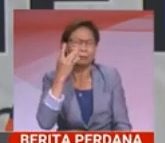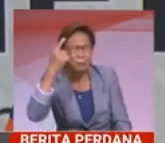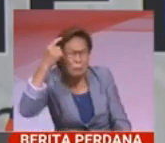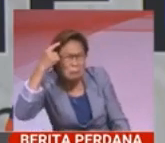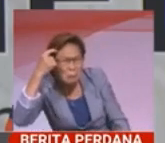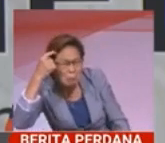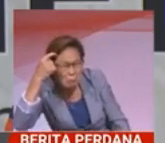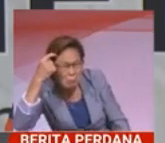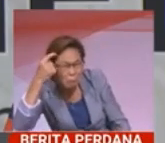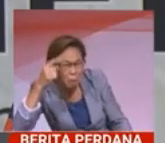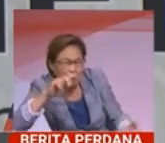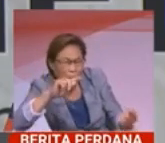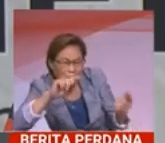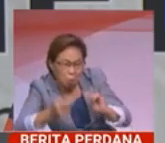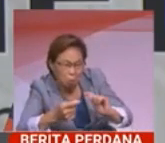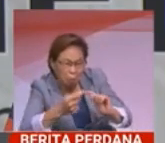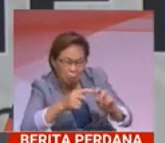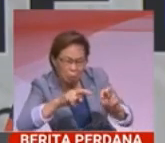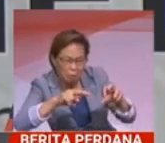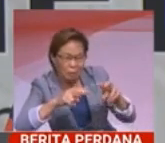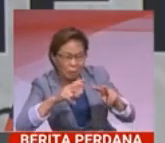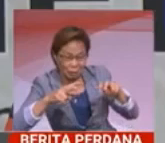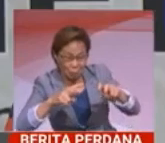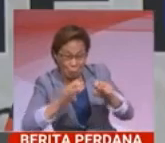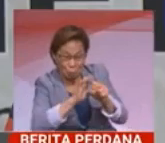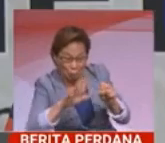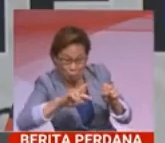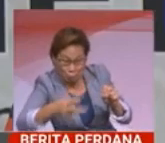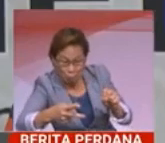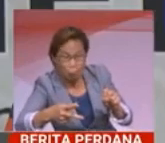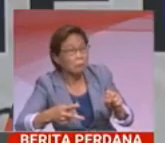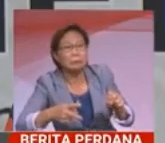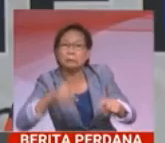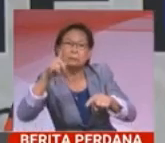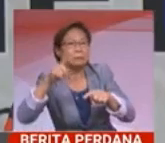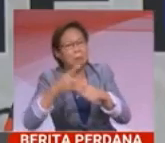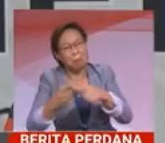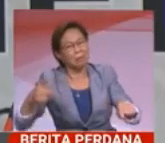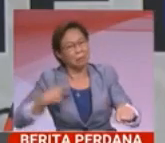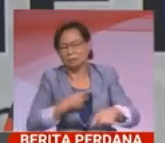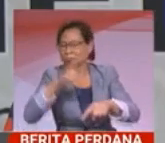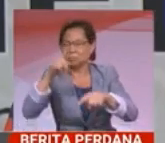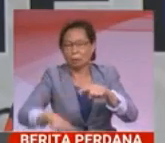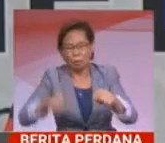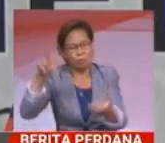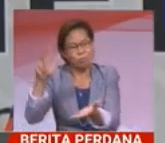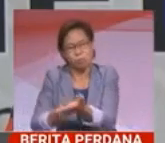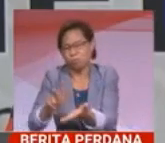ad perubahan daripada mutasi tetapi tetap dapat sahkan lagi